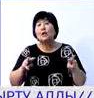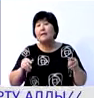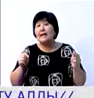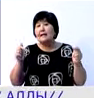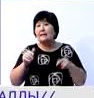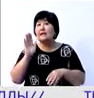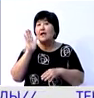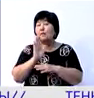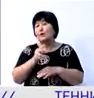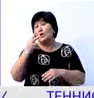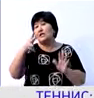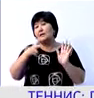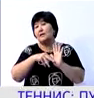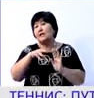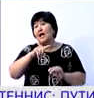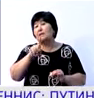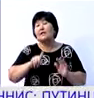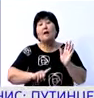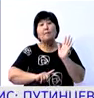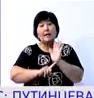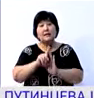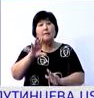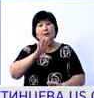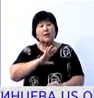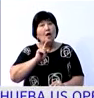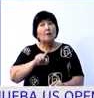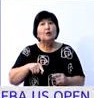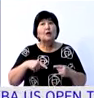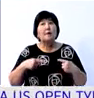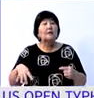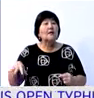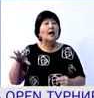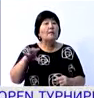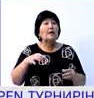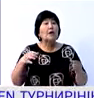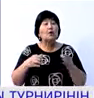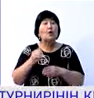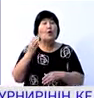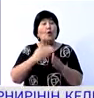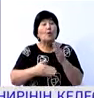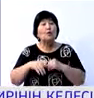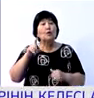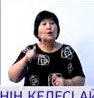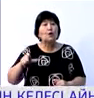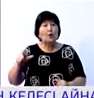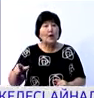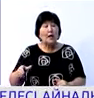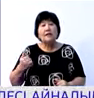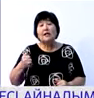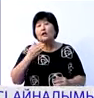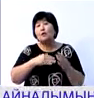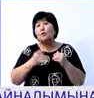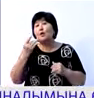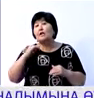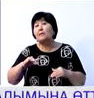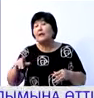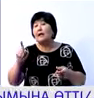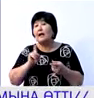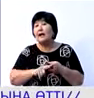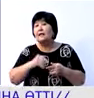тиісті бұйрығы 28 тамыздан бастап шықты. Бұдан басқа барлық топтағы мүгедек тұлғаларға, сондай-ақ мүгедек балаларға